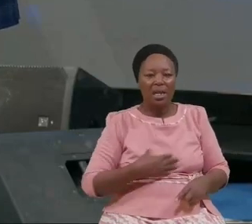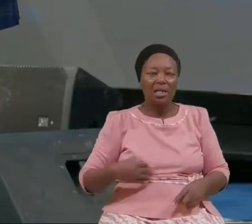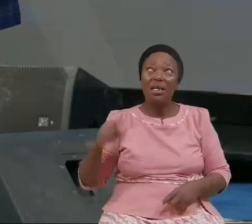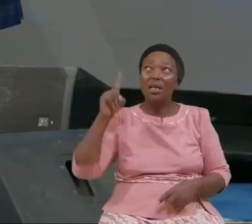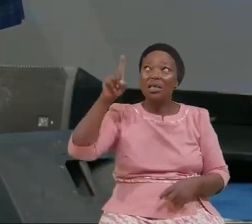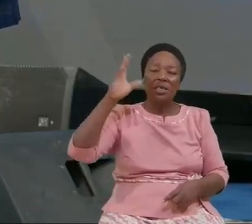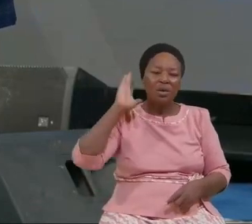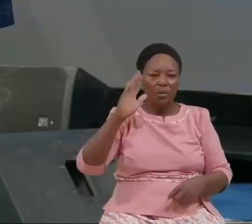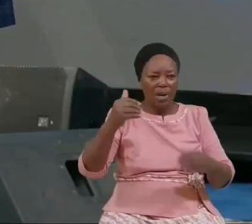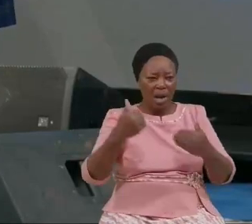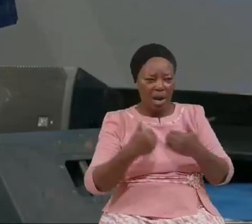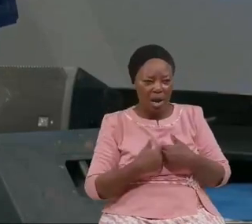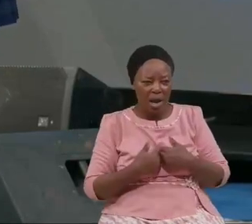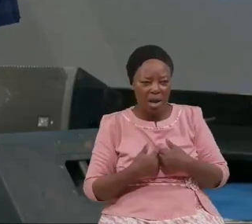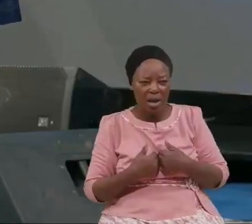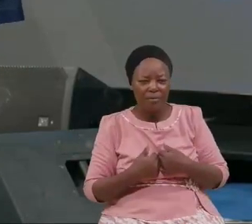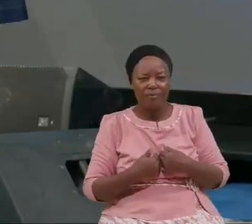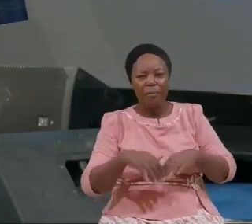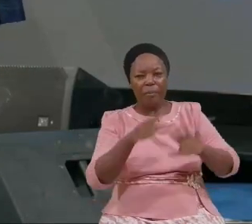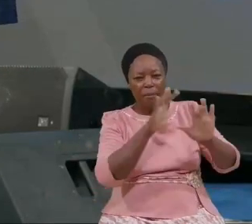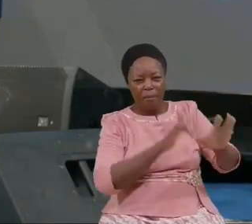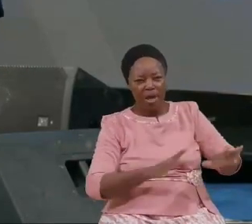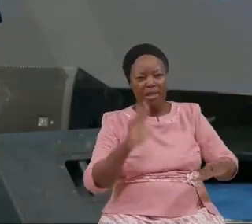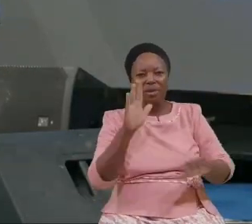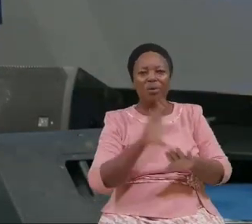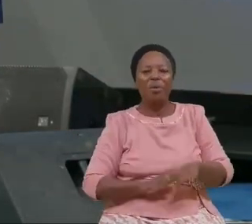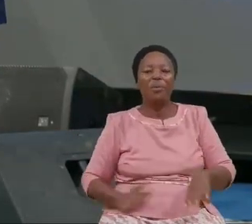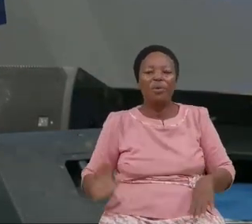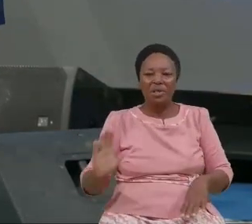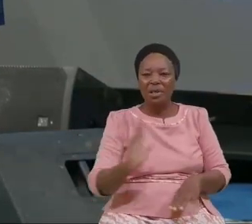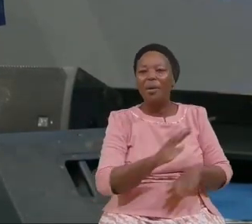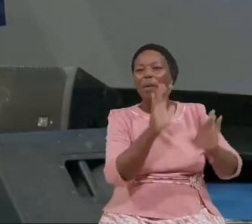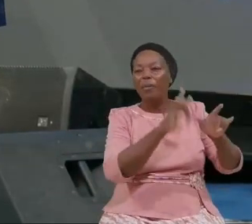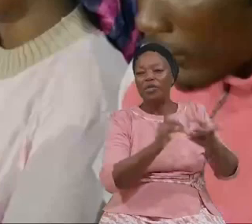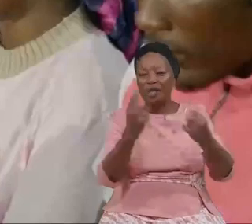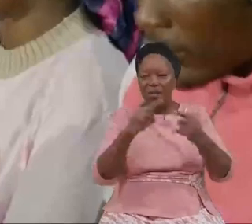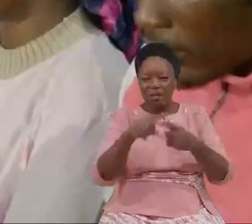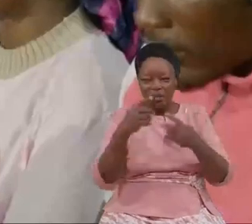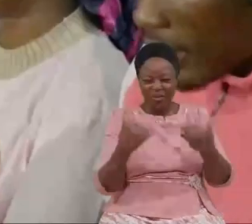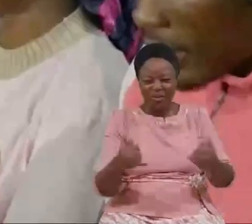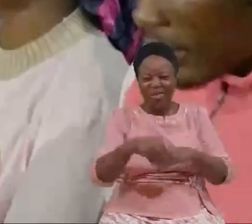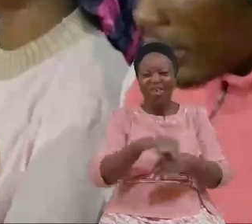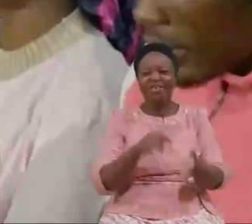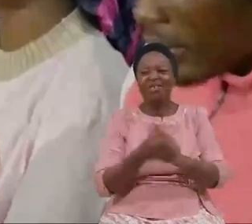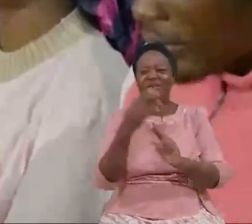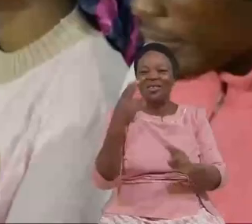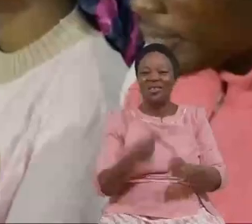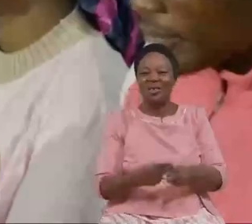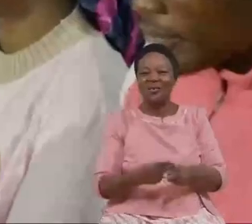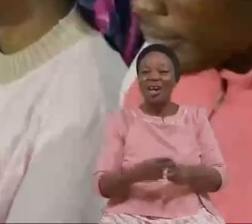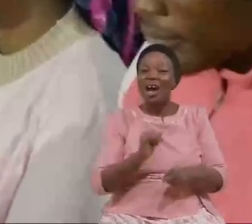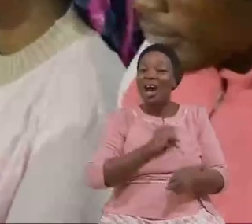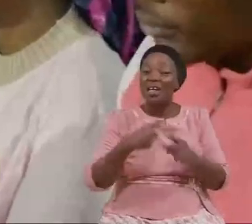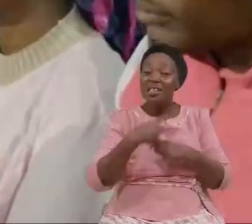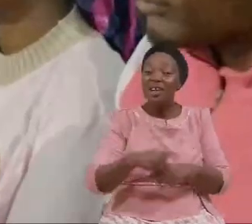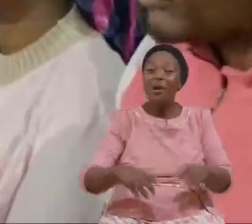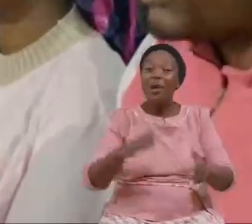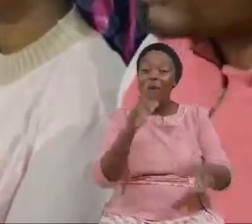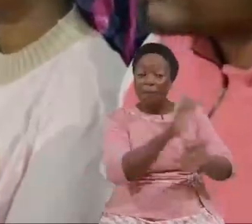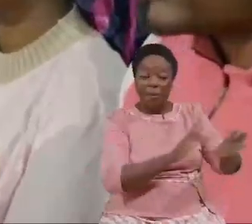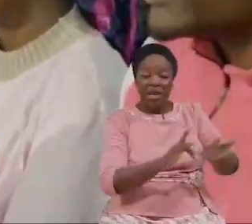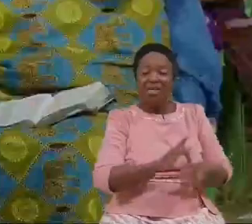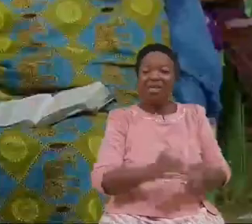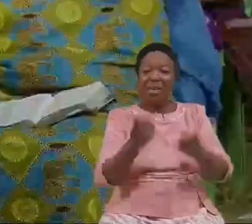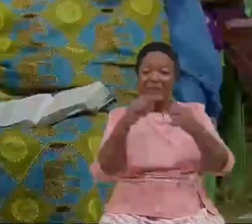pitié de lui la miséricorde parvient ce soir la miséricorde parvient ce